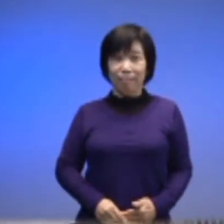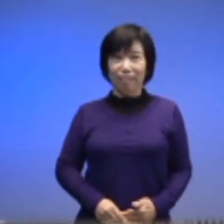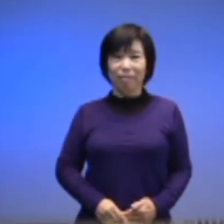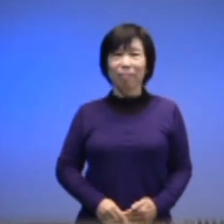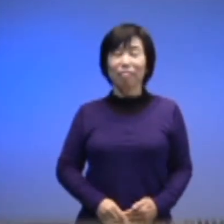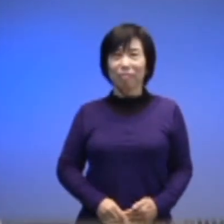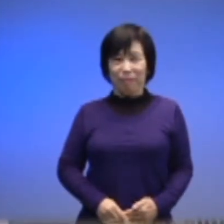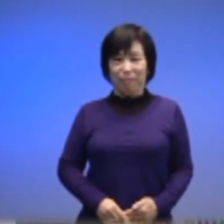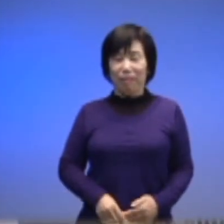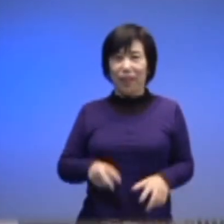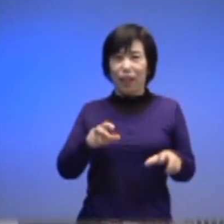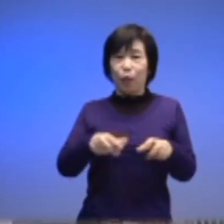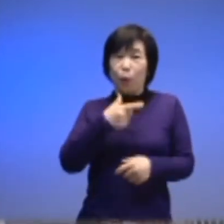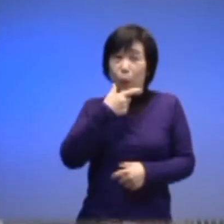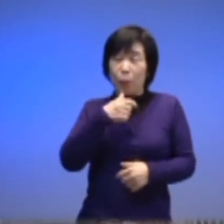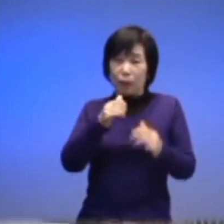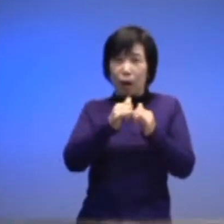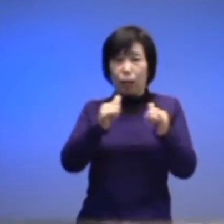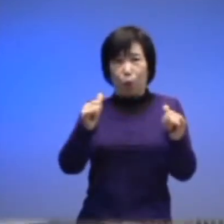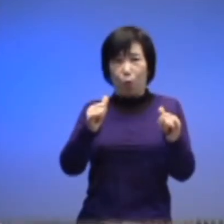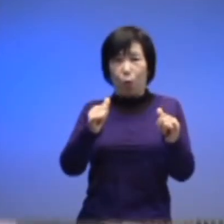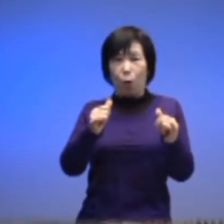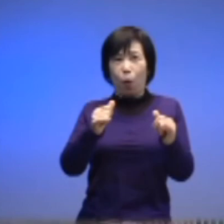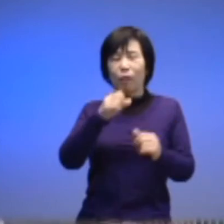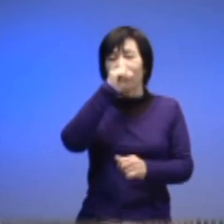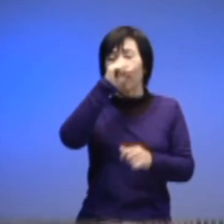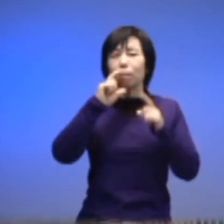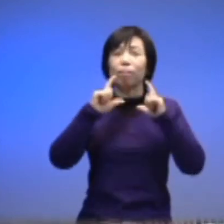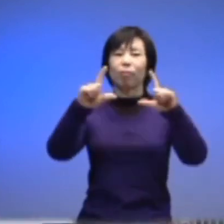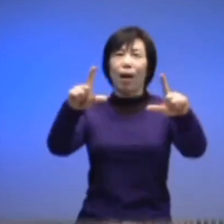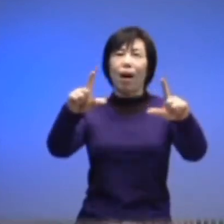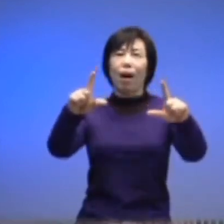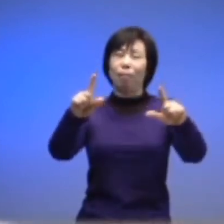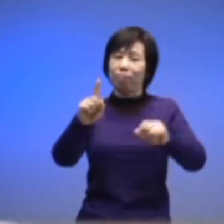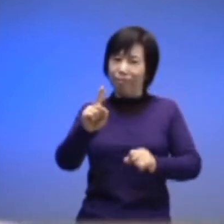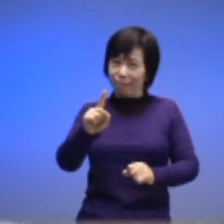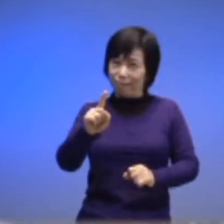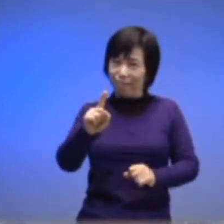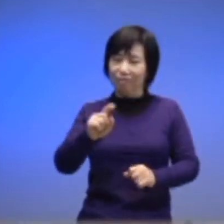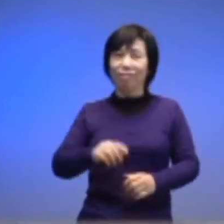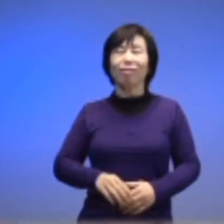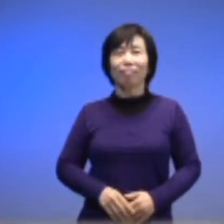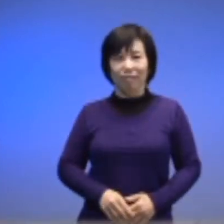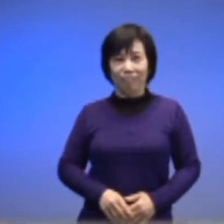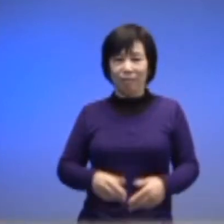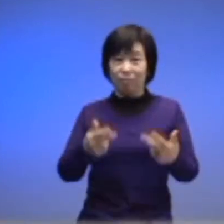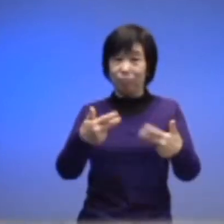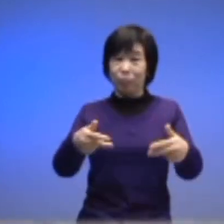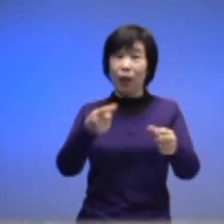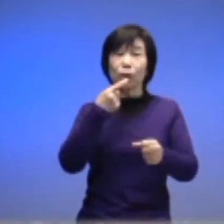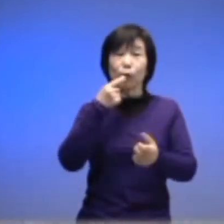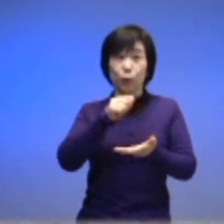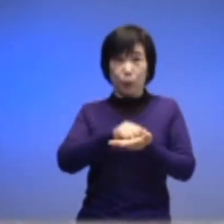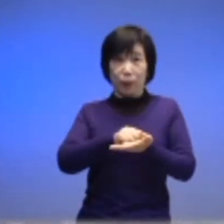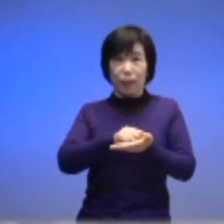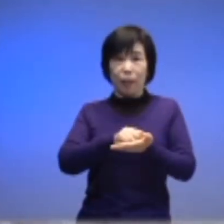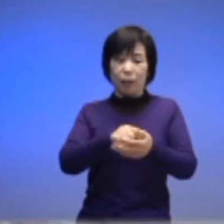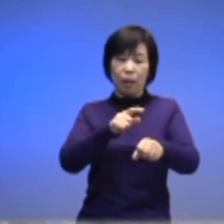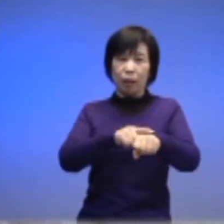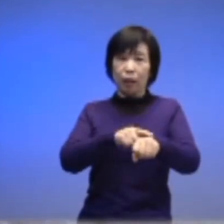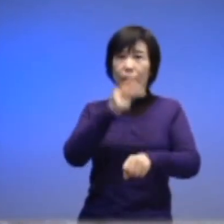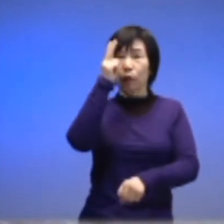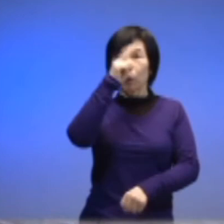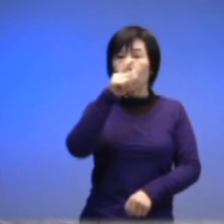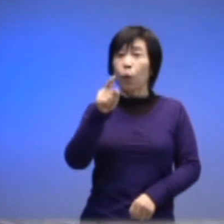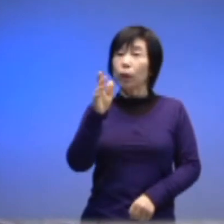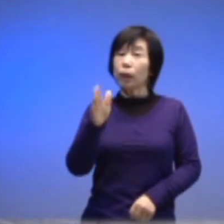そんな動物大好きな人のために朗報です。 毎週日曜日午後1時